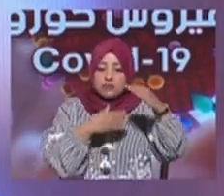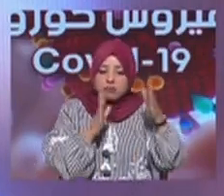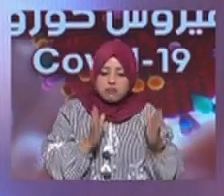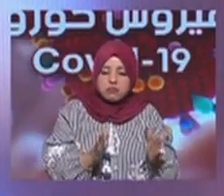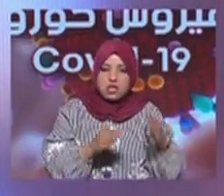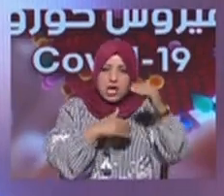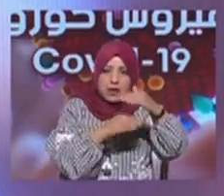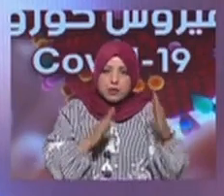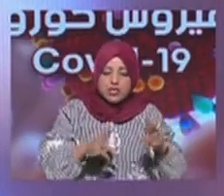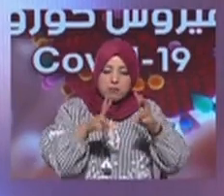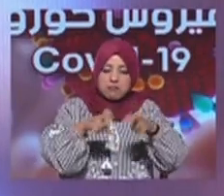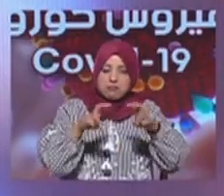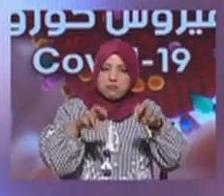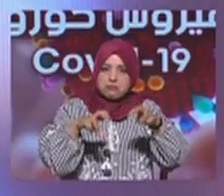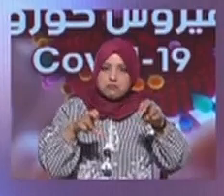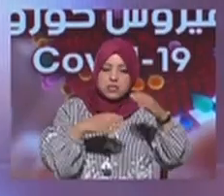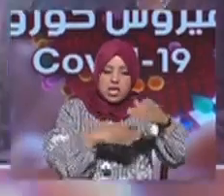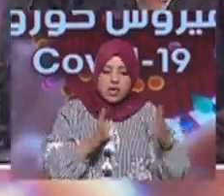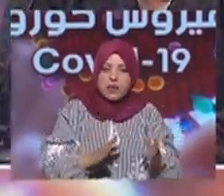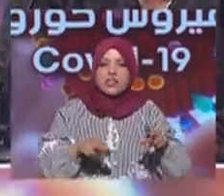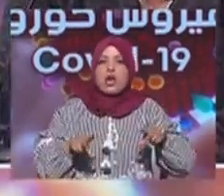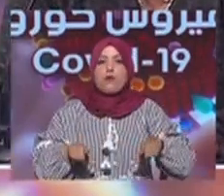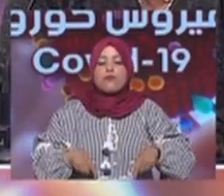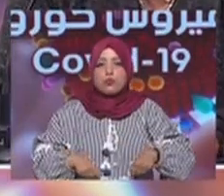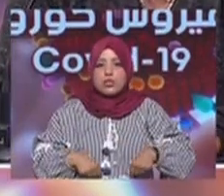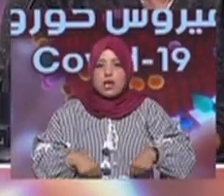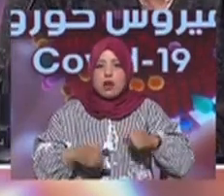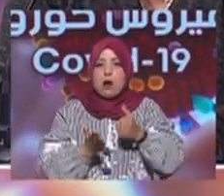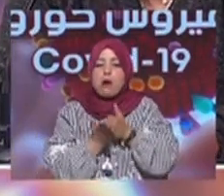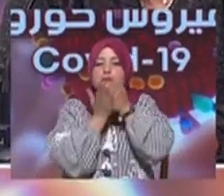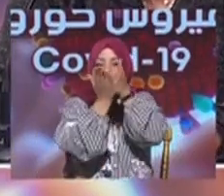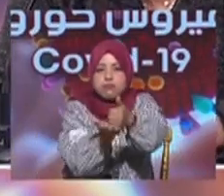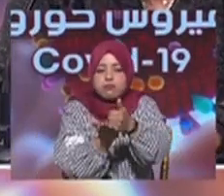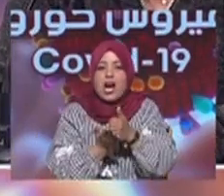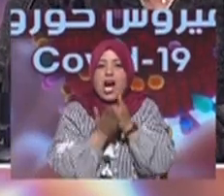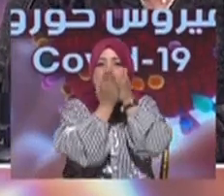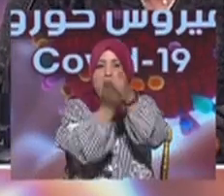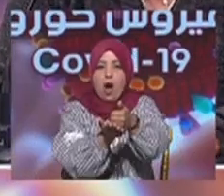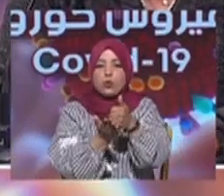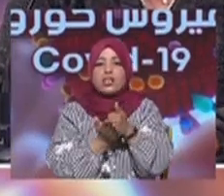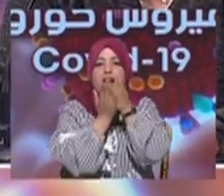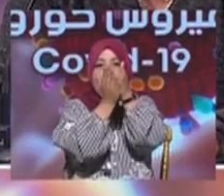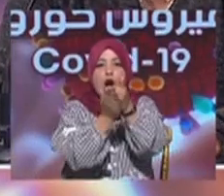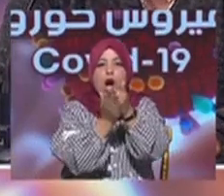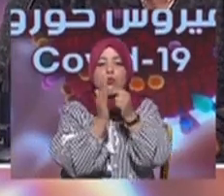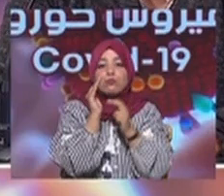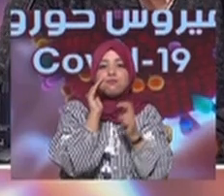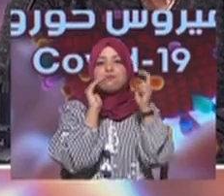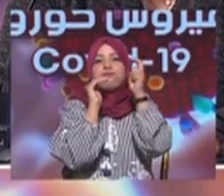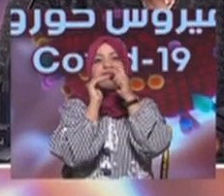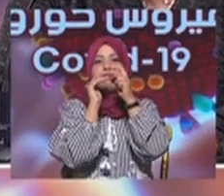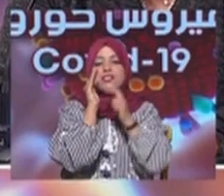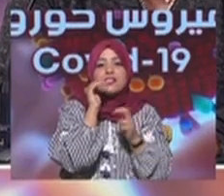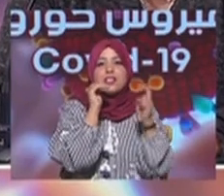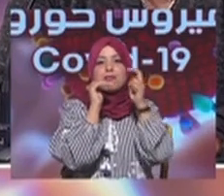دو لا ريشيرش سيانتيفيك في الوزارة، خاطر هو اللي معناتها عطى قيمة وميدياتيزاسيون كبيرة للحكاية